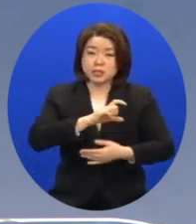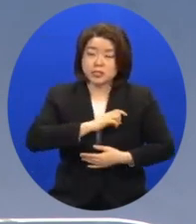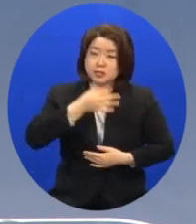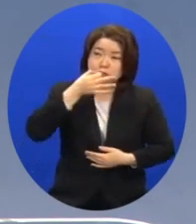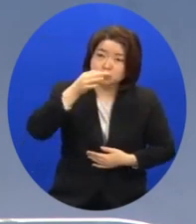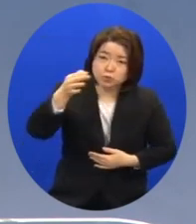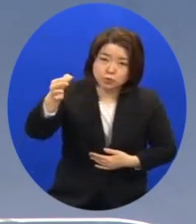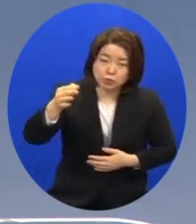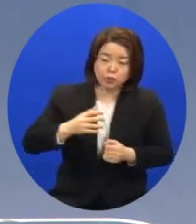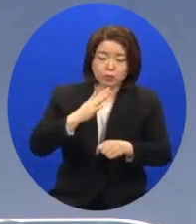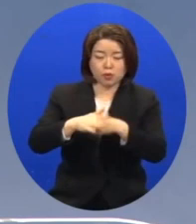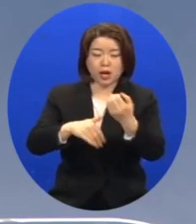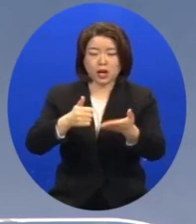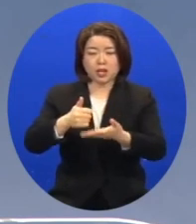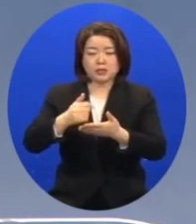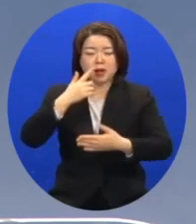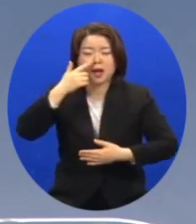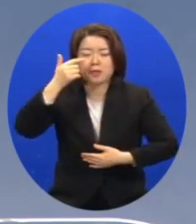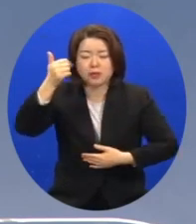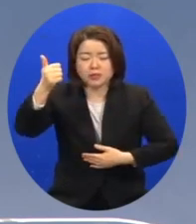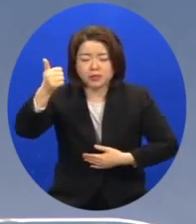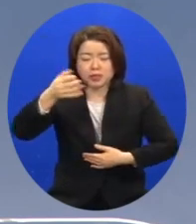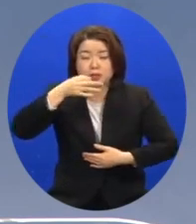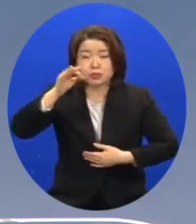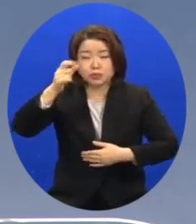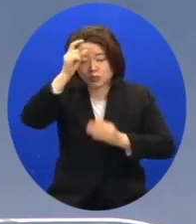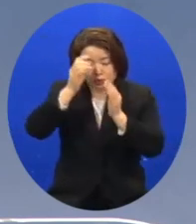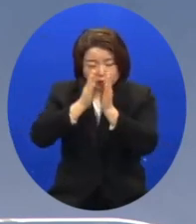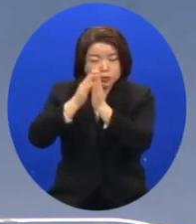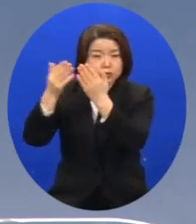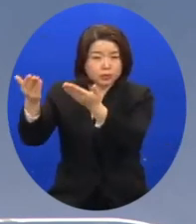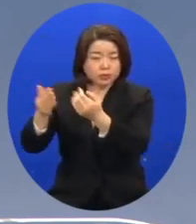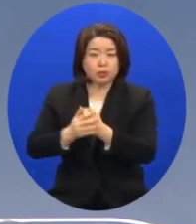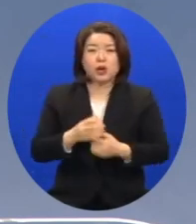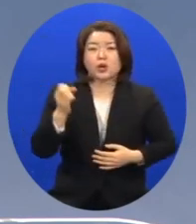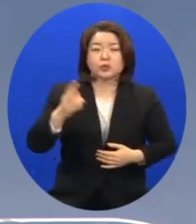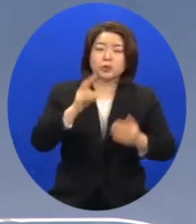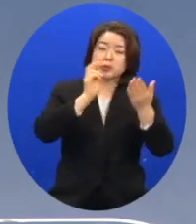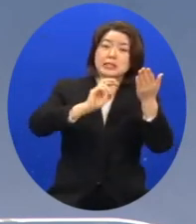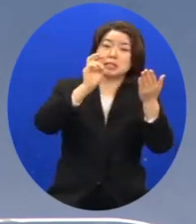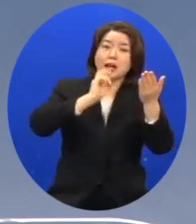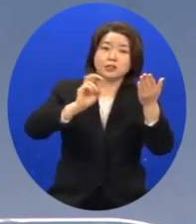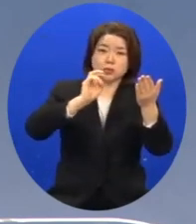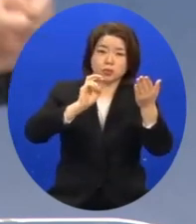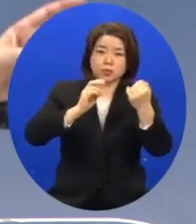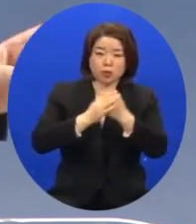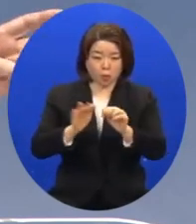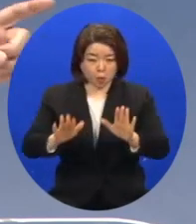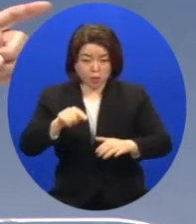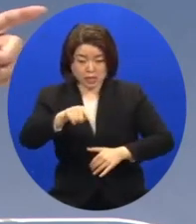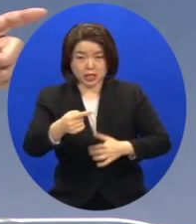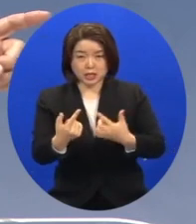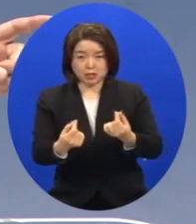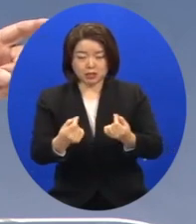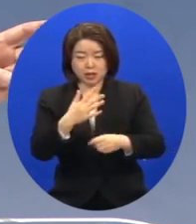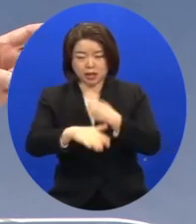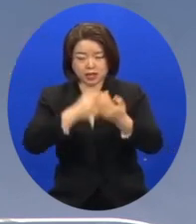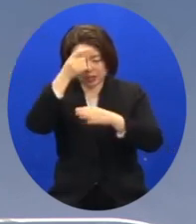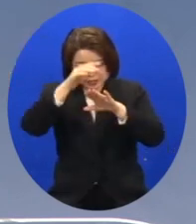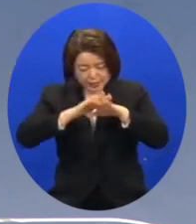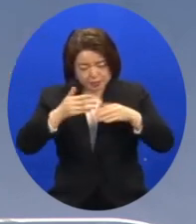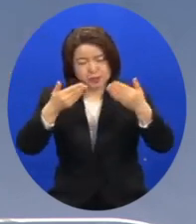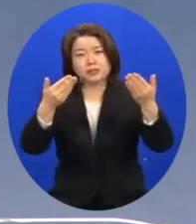하나님을 아버지라고 부르고 기도하고 그리고 찬송하고 오늘 이처럼 하나님께 예배 드려야지